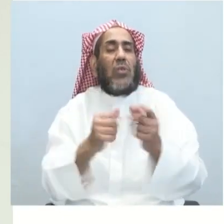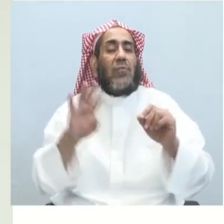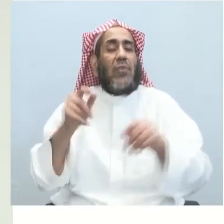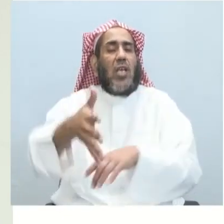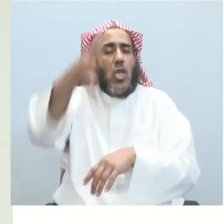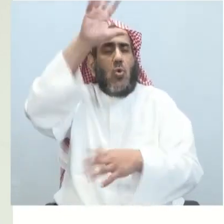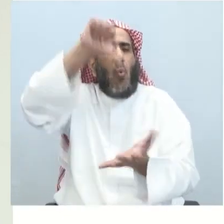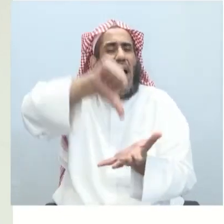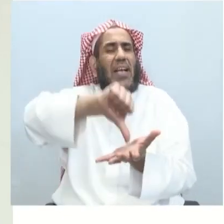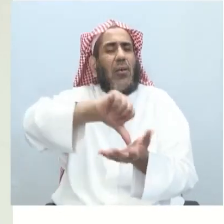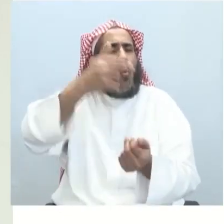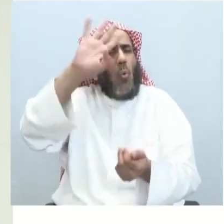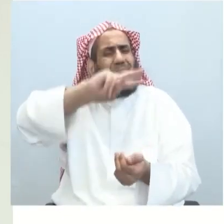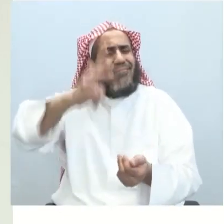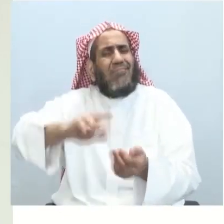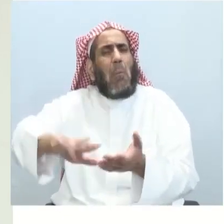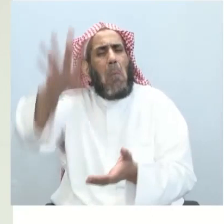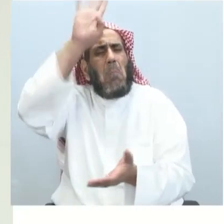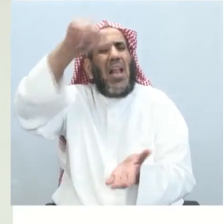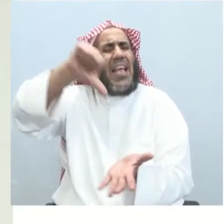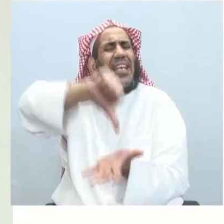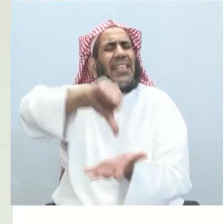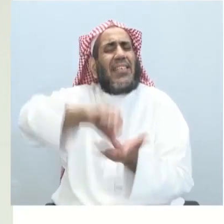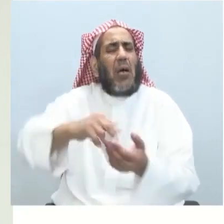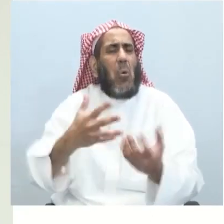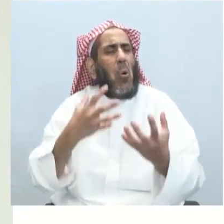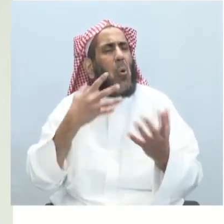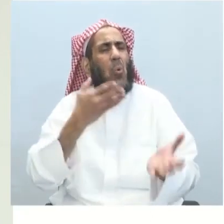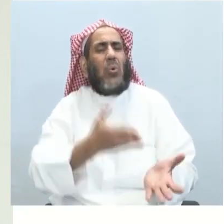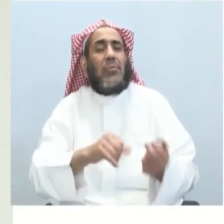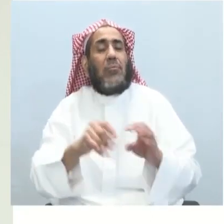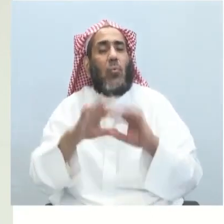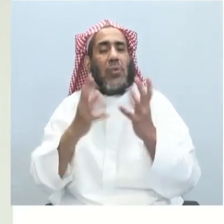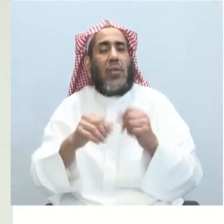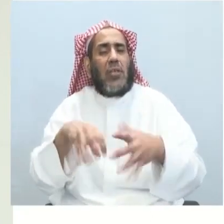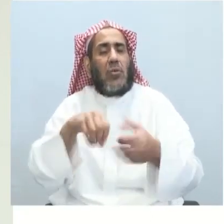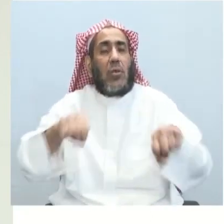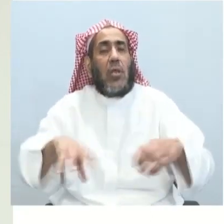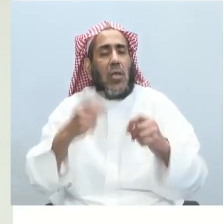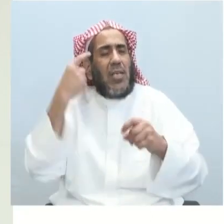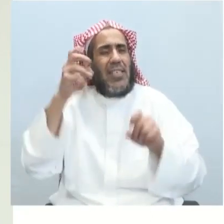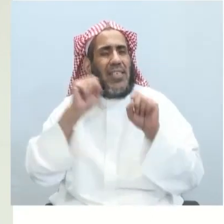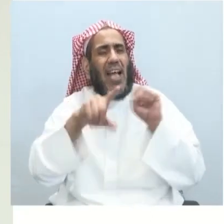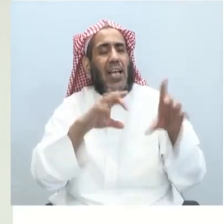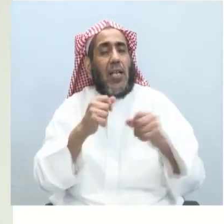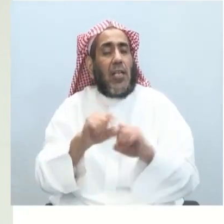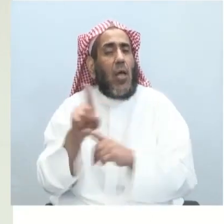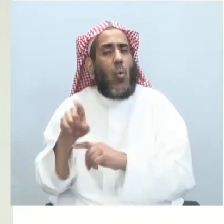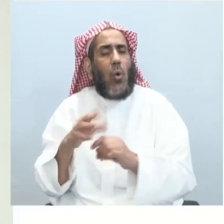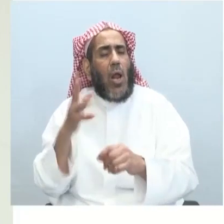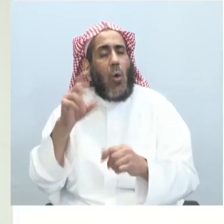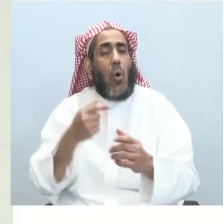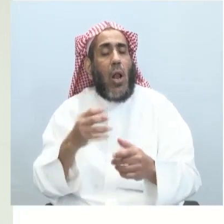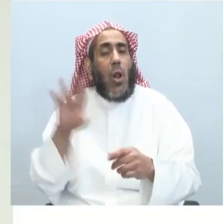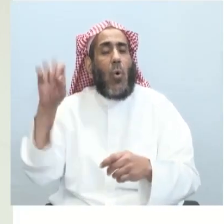والتحسر عليه طبعا هذا هو رابط الدرس الرقمي بامكانك ايض الدخول ومشاهده هذا الدرس طبعا هو الشاعر البحتري يتحدث هنا هو